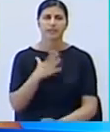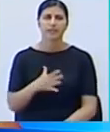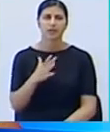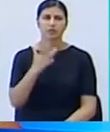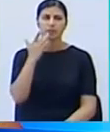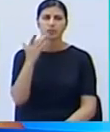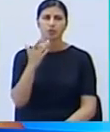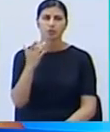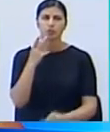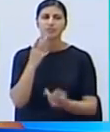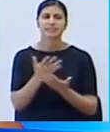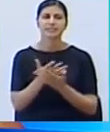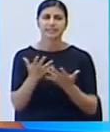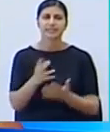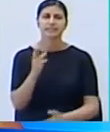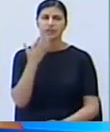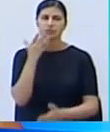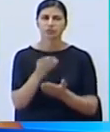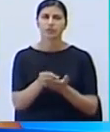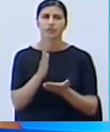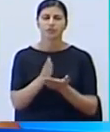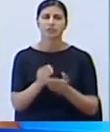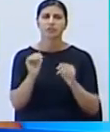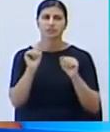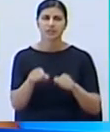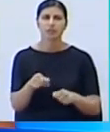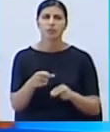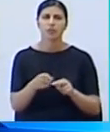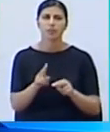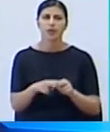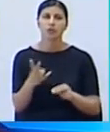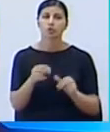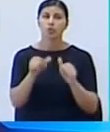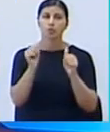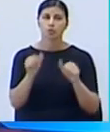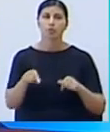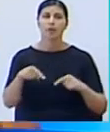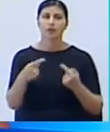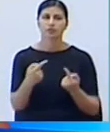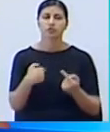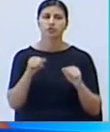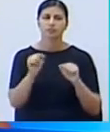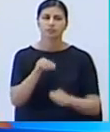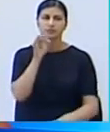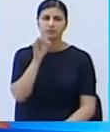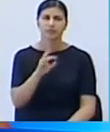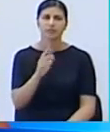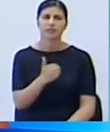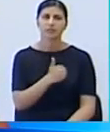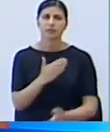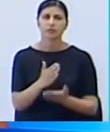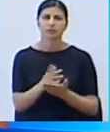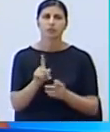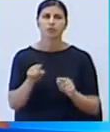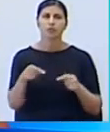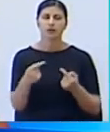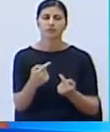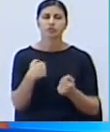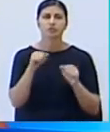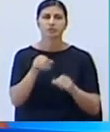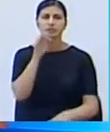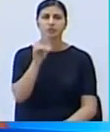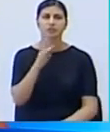პოლიტიკურ სცენაზე და ჩვენ გვაქვს შესაძლებლობა რომ ეს გავაზრდოთ რა თქმა უნდა თუ ის ფორმა აგვიდგინეთ შემიძლია თქვა და იმედი მაქვს რომ აგვიდგინეთ და შემიძლია